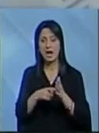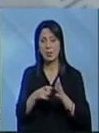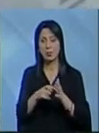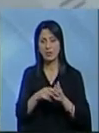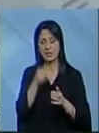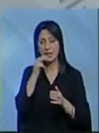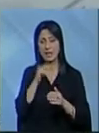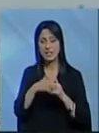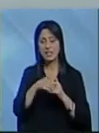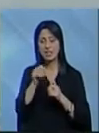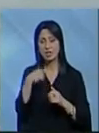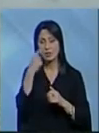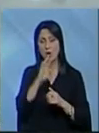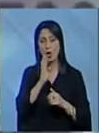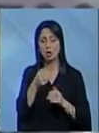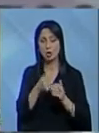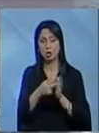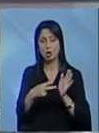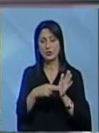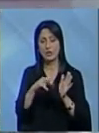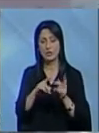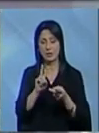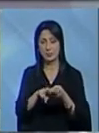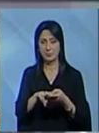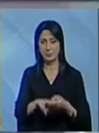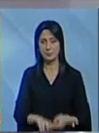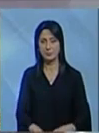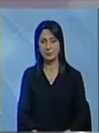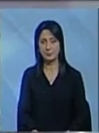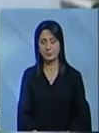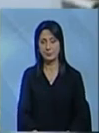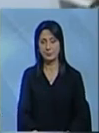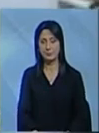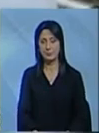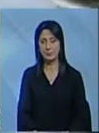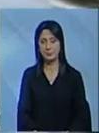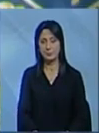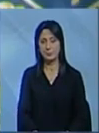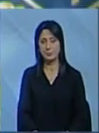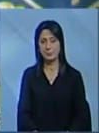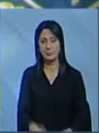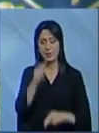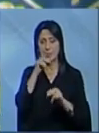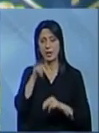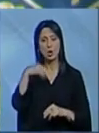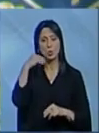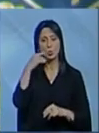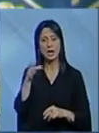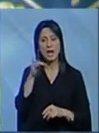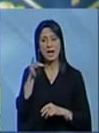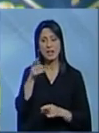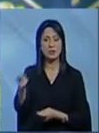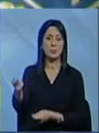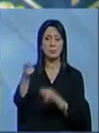გამოძიება. დანაშაულის სასჯელის სახით 4-დან 7 წლამდე თავისუფლების აღკვეთას ითვალისწინებს. ბრალდებულმა თურქეთის